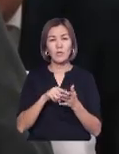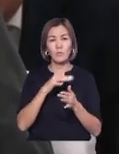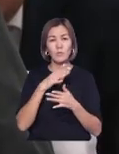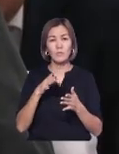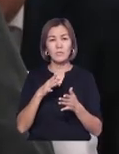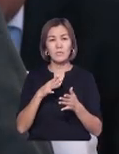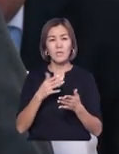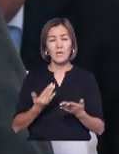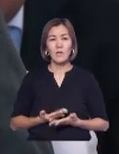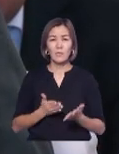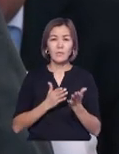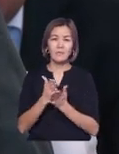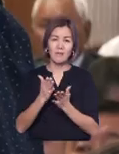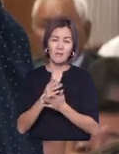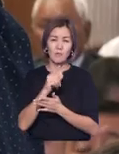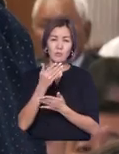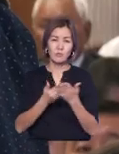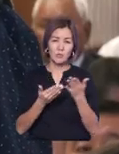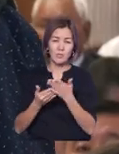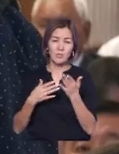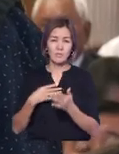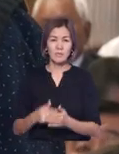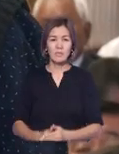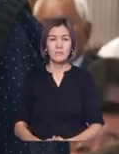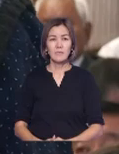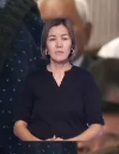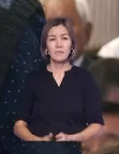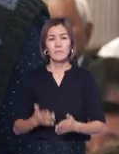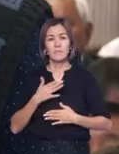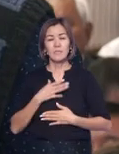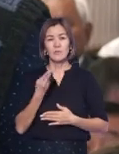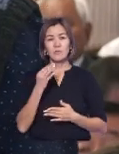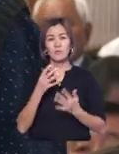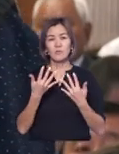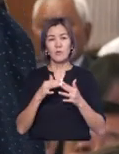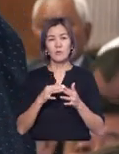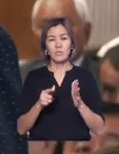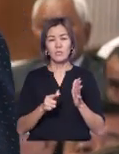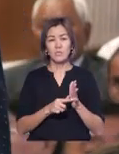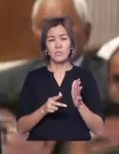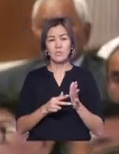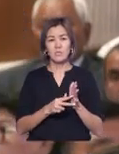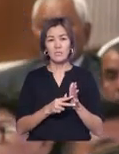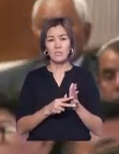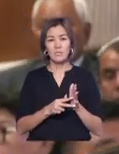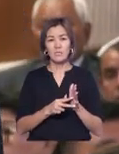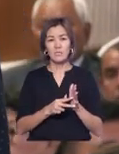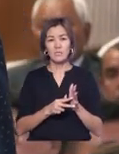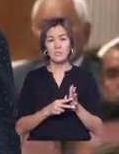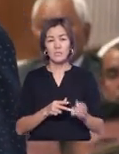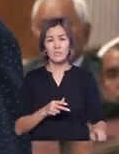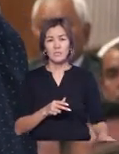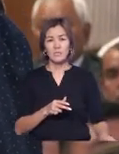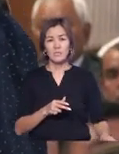бөлігі әлеуметтік салаға тиесілі. Біздің Шонжы ауылында бір 7 жыл болды. ФОК дейміз,